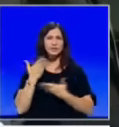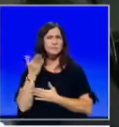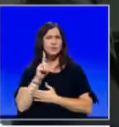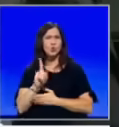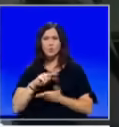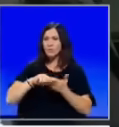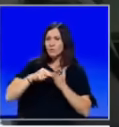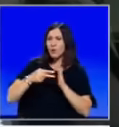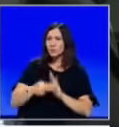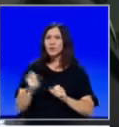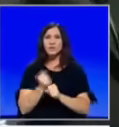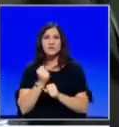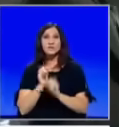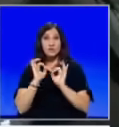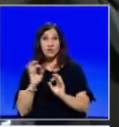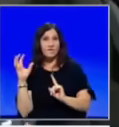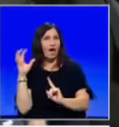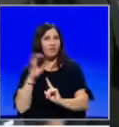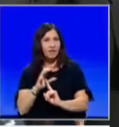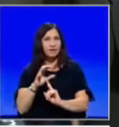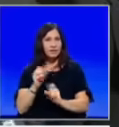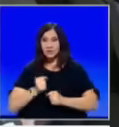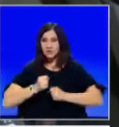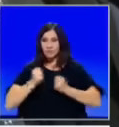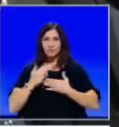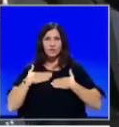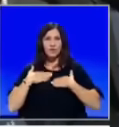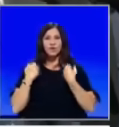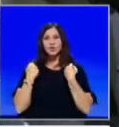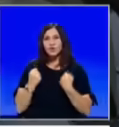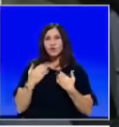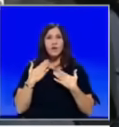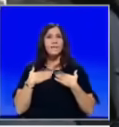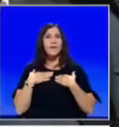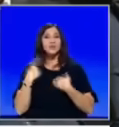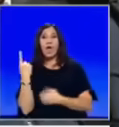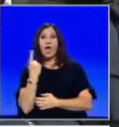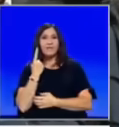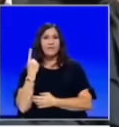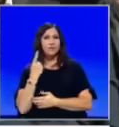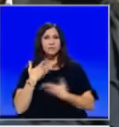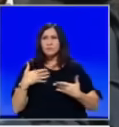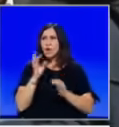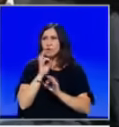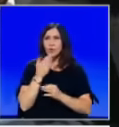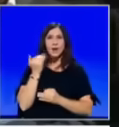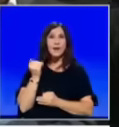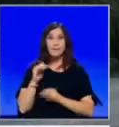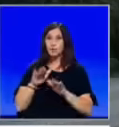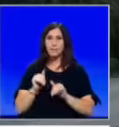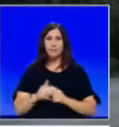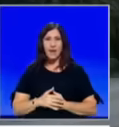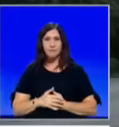които планират и извършват такива атаки, заплашват нашите животи, нашата единност. Ние никога няма да го